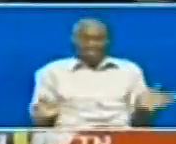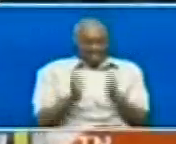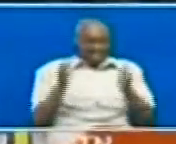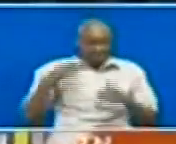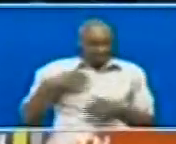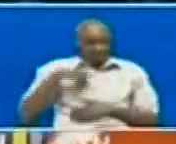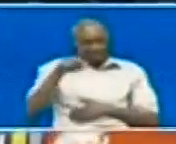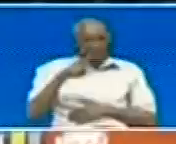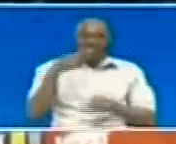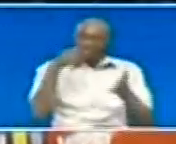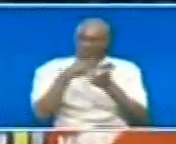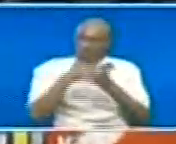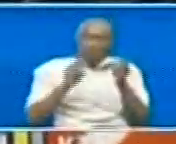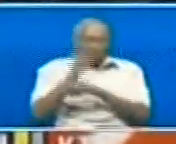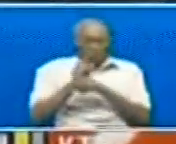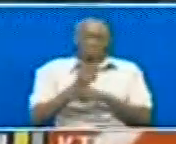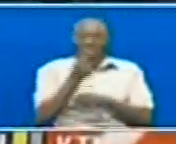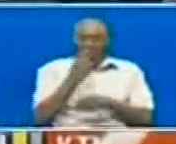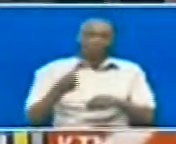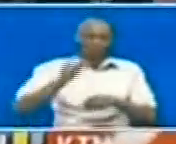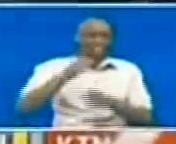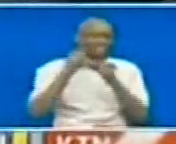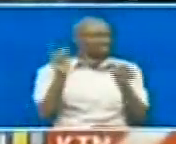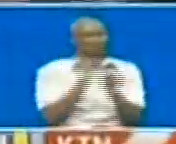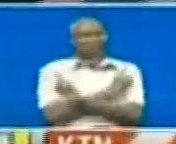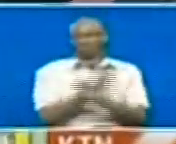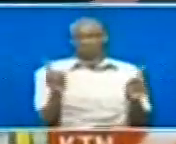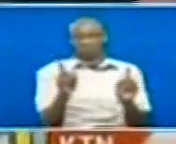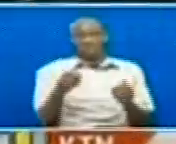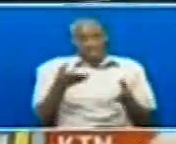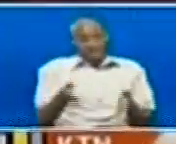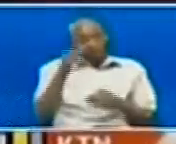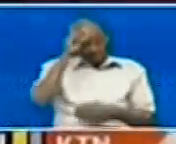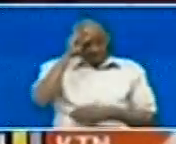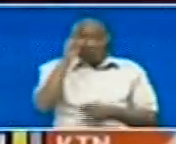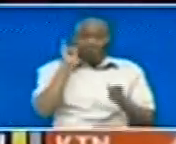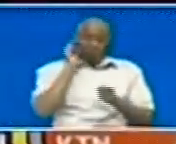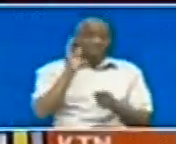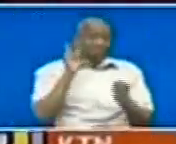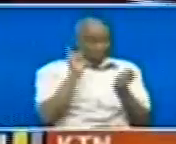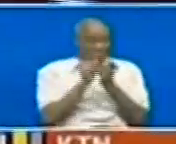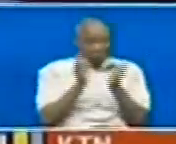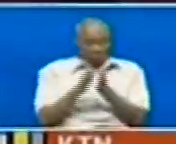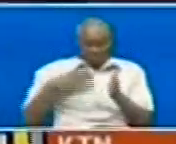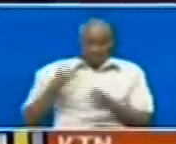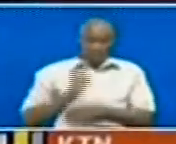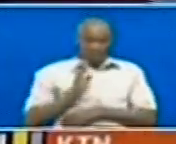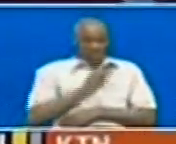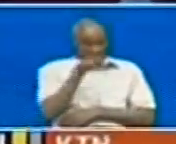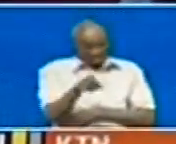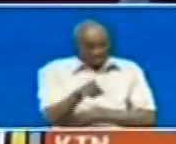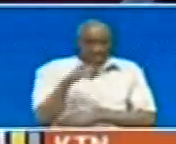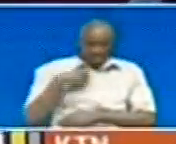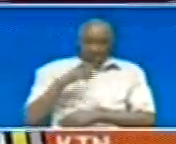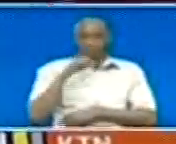chipukizi kutojihusisha na utumizi wa dawa za kusisimua misuli. Serikali inanuia kukutana na bodi zinazopinga matumizi ya dawa za kusisimua misuli